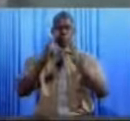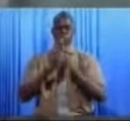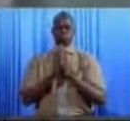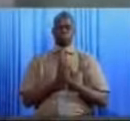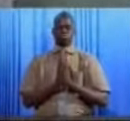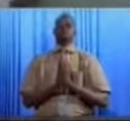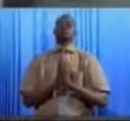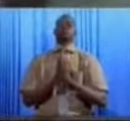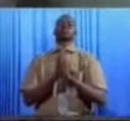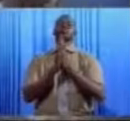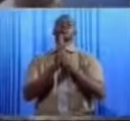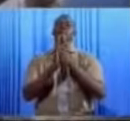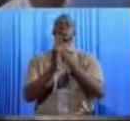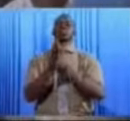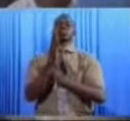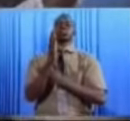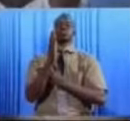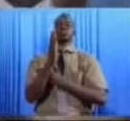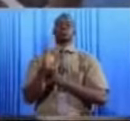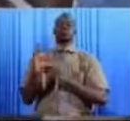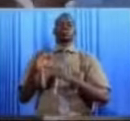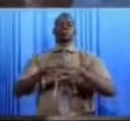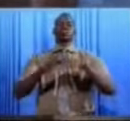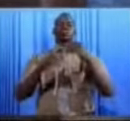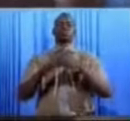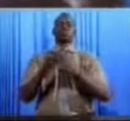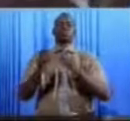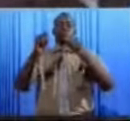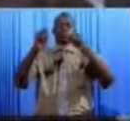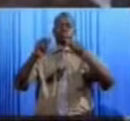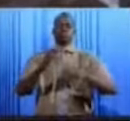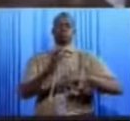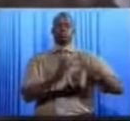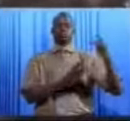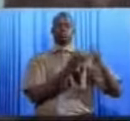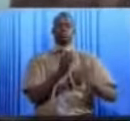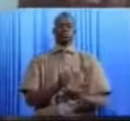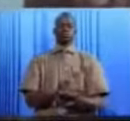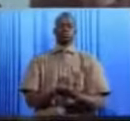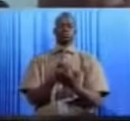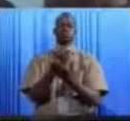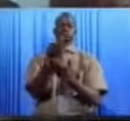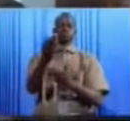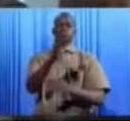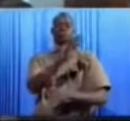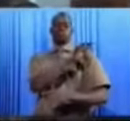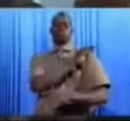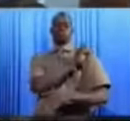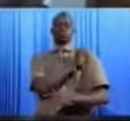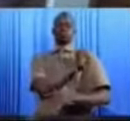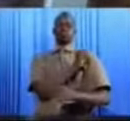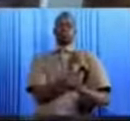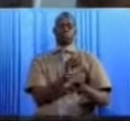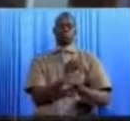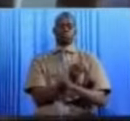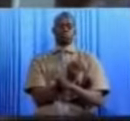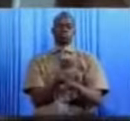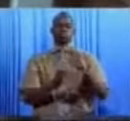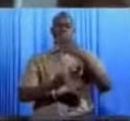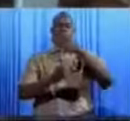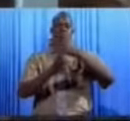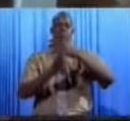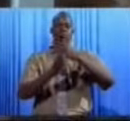ensemble à la sa réalisation a été possible grâce à l'appui financier de moussa cissé un opérateur économique